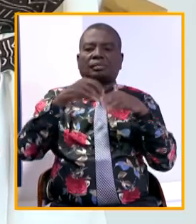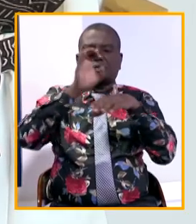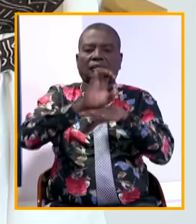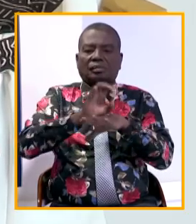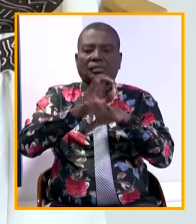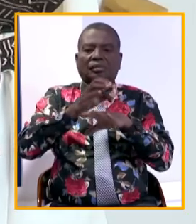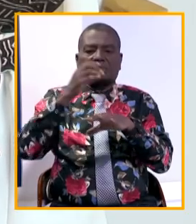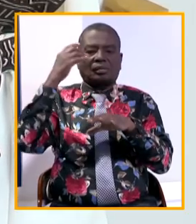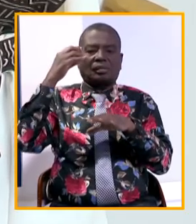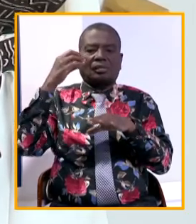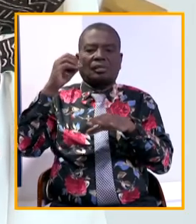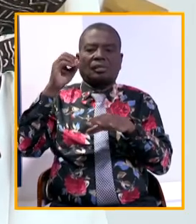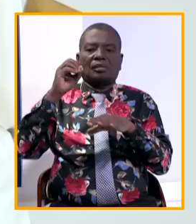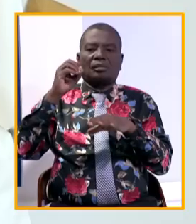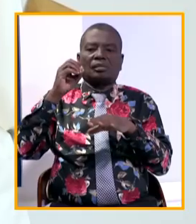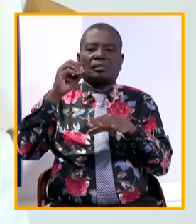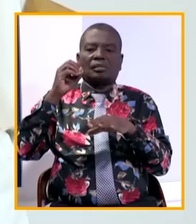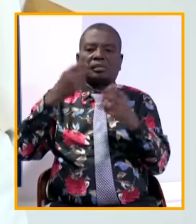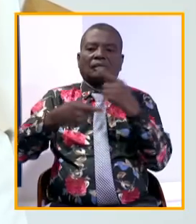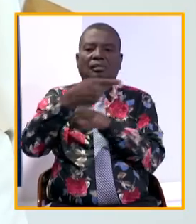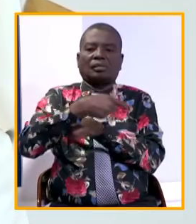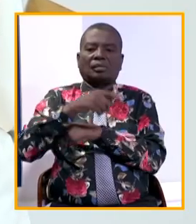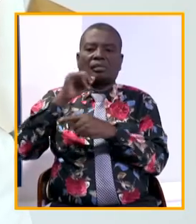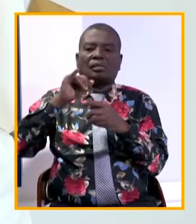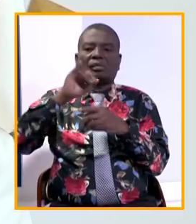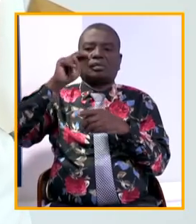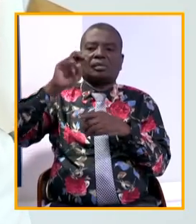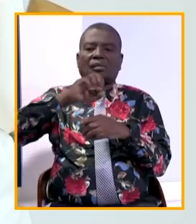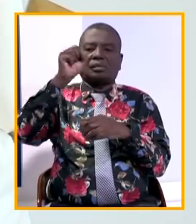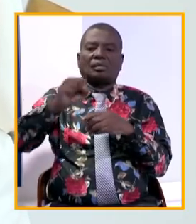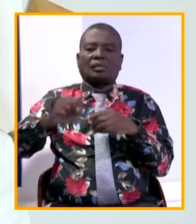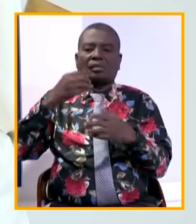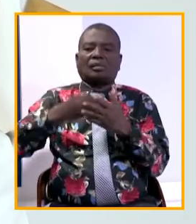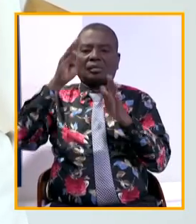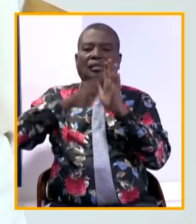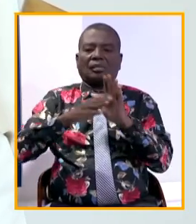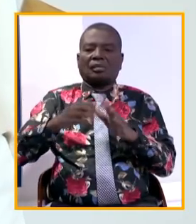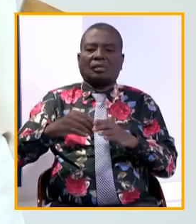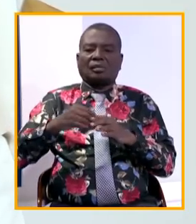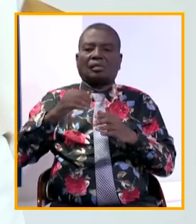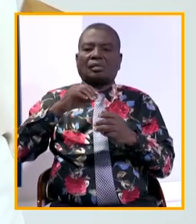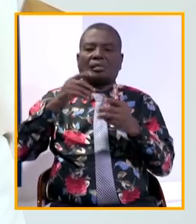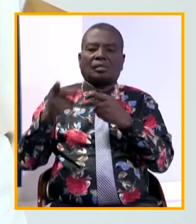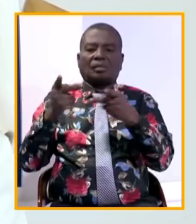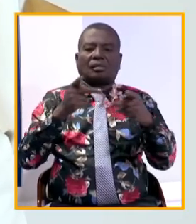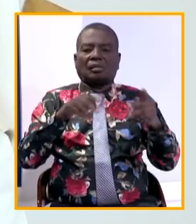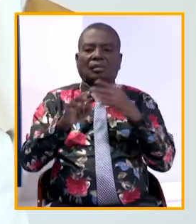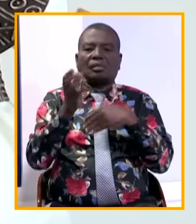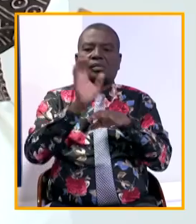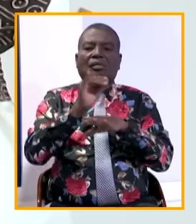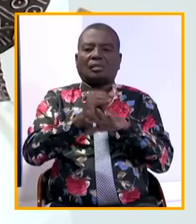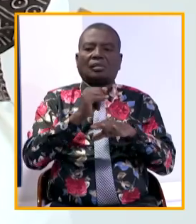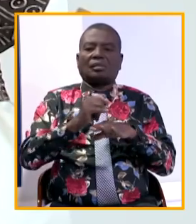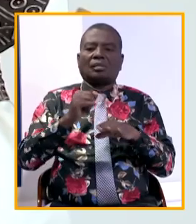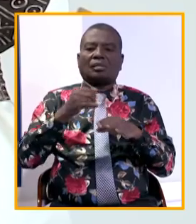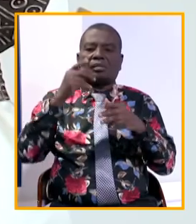culture comme étant un secteur prioritaire. Aujourd'hui, une solution de financement innovante est proposée en Côte d'Ivoire et cela ne peut que nous satisfaire.